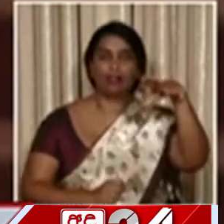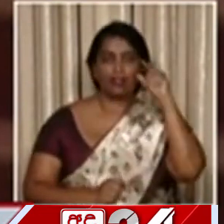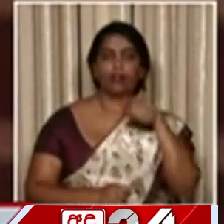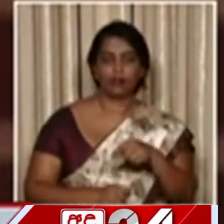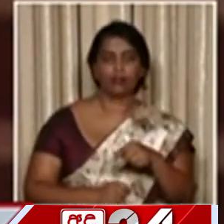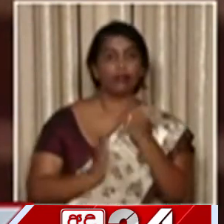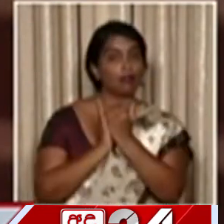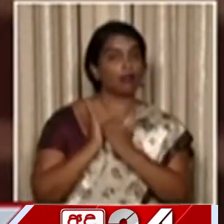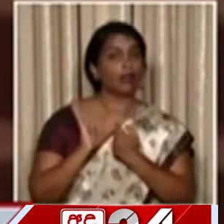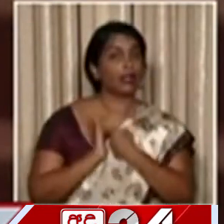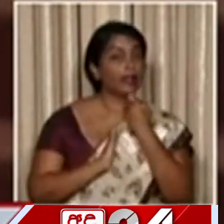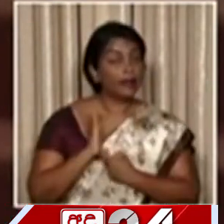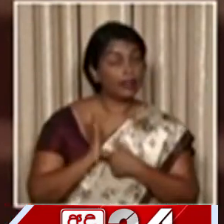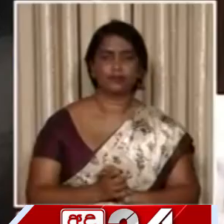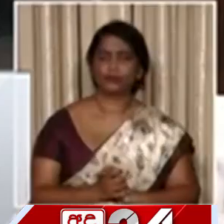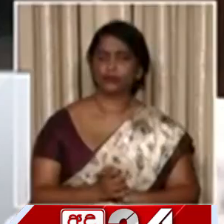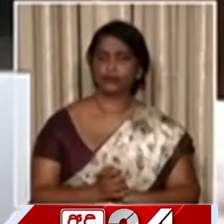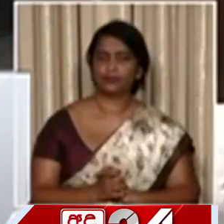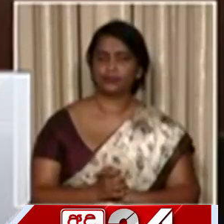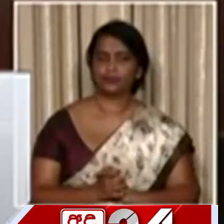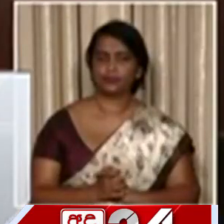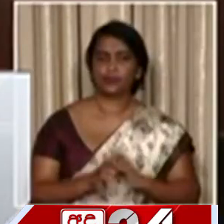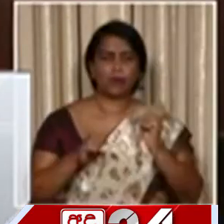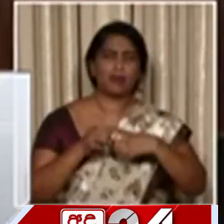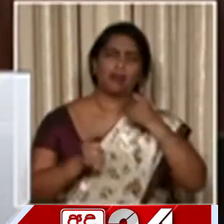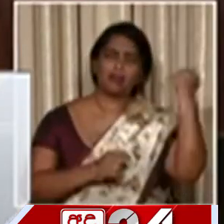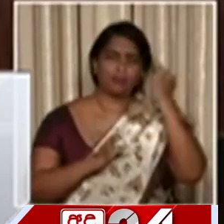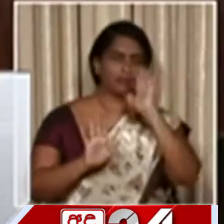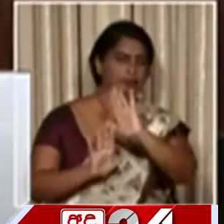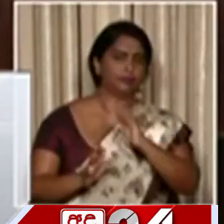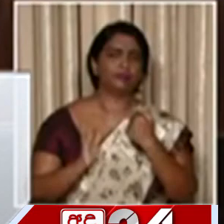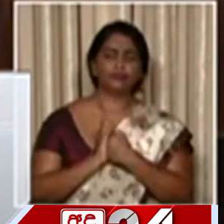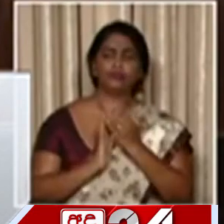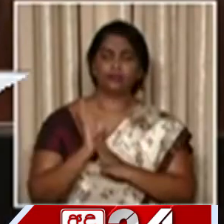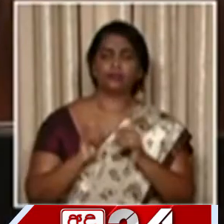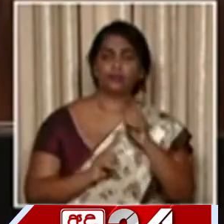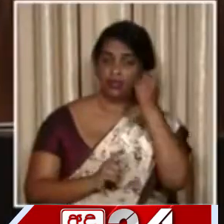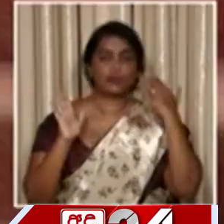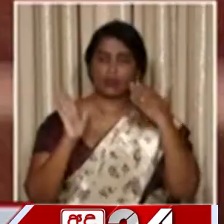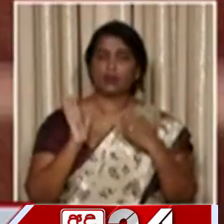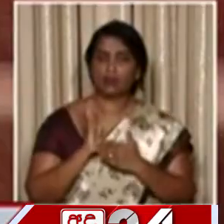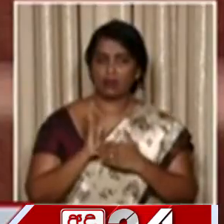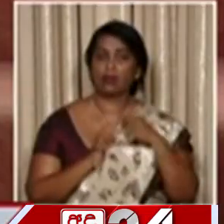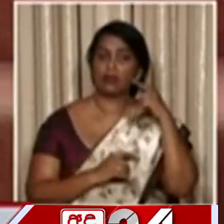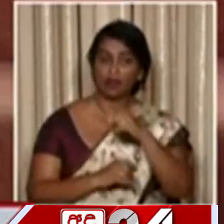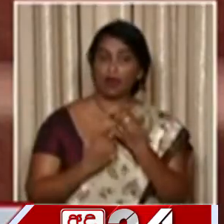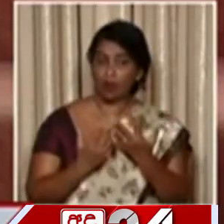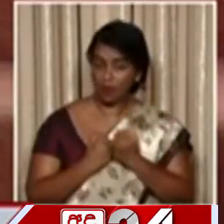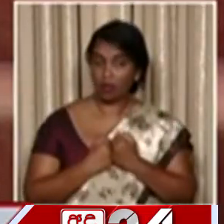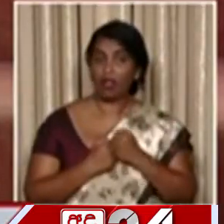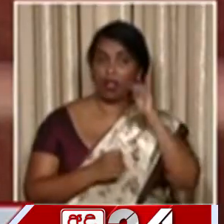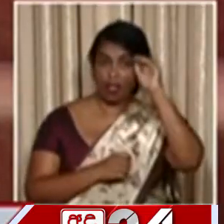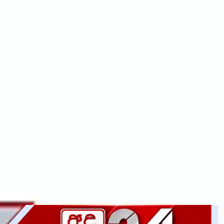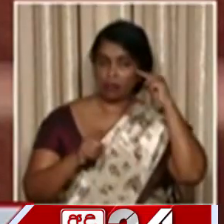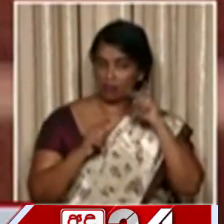මේක ස්ථාවර නියෝග හොතට කියවලා එන්න තමා ප්‍රශ්නේ අහන්නේ කතා පවත්වනවා ගරු ඇමතුමේට කියන අදහසක් තියෙනවා එතුමාට අවශ්‍ය නම්